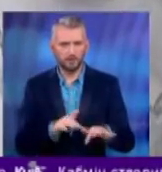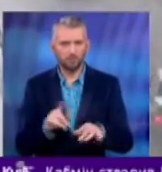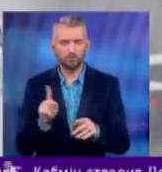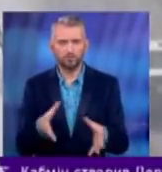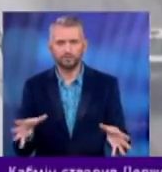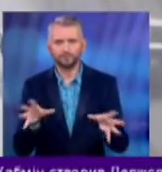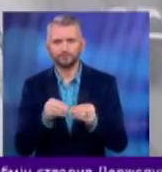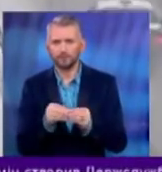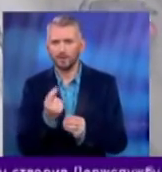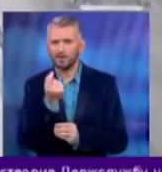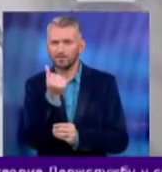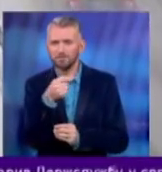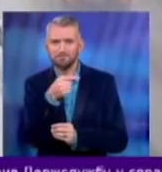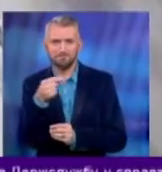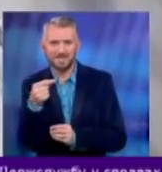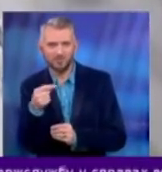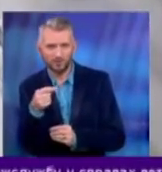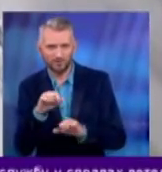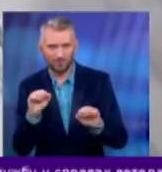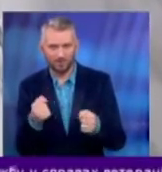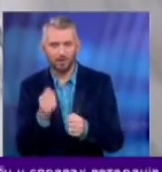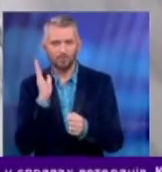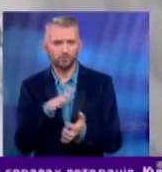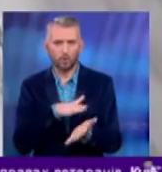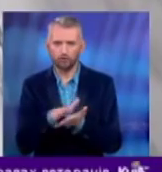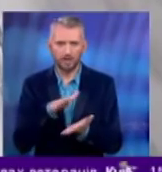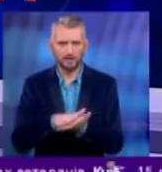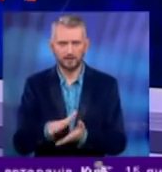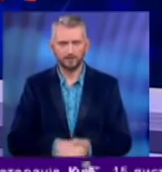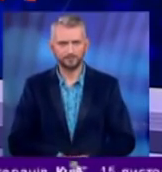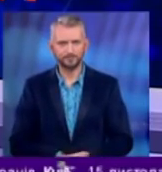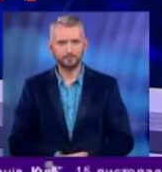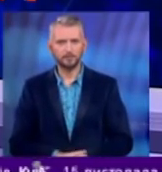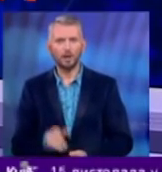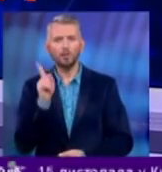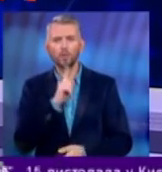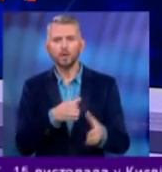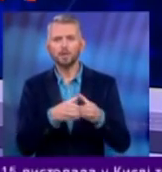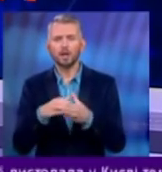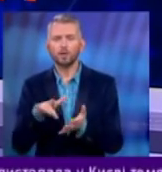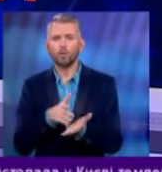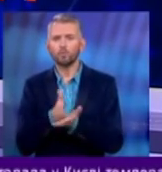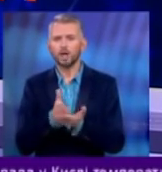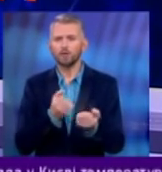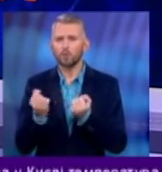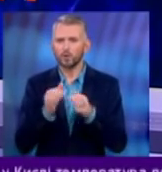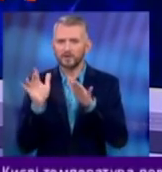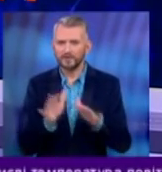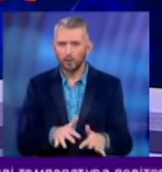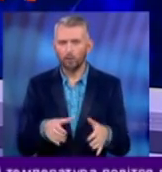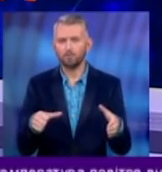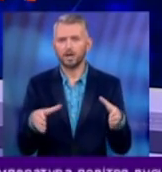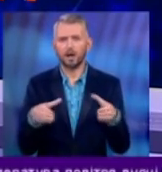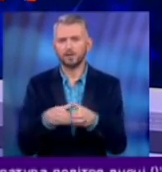поєднанні навіть з невеликим мінусом спричинить ожеледицю. Поки бригади комунальників боролись зі снігом,